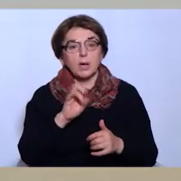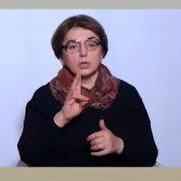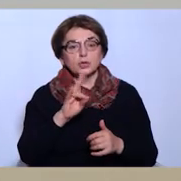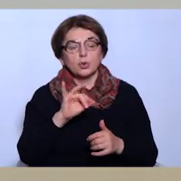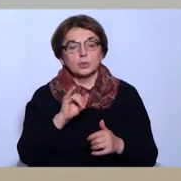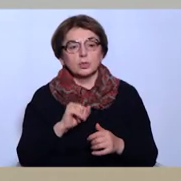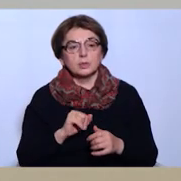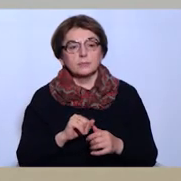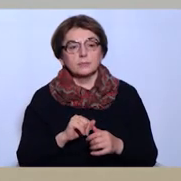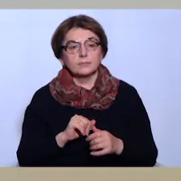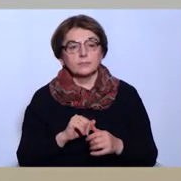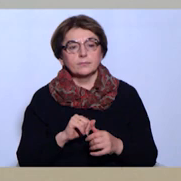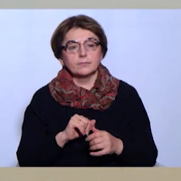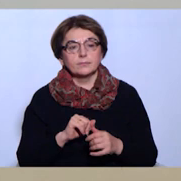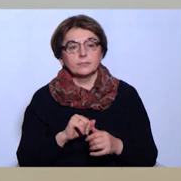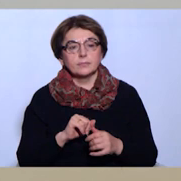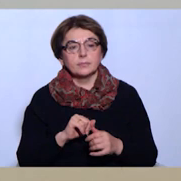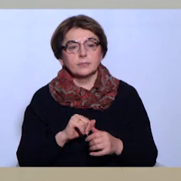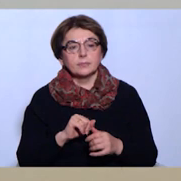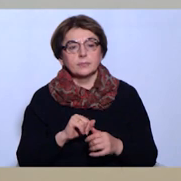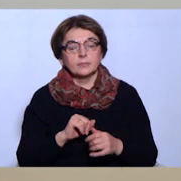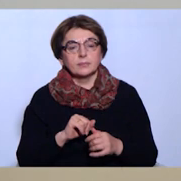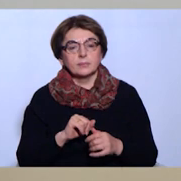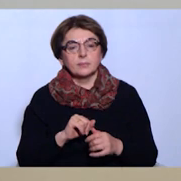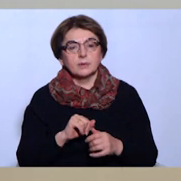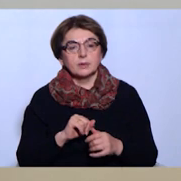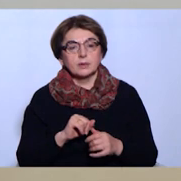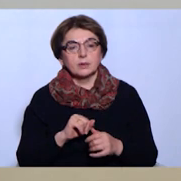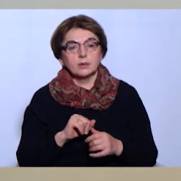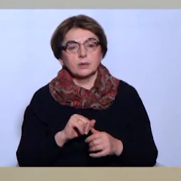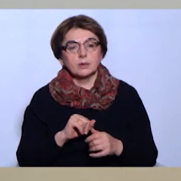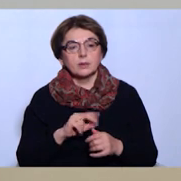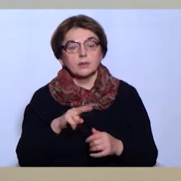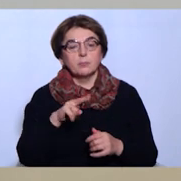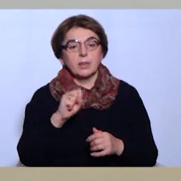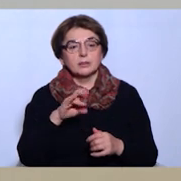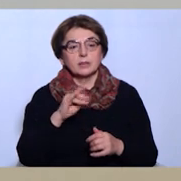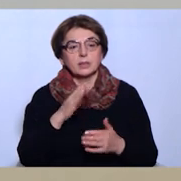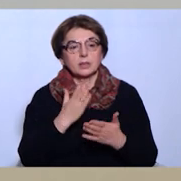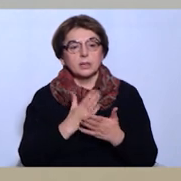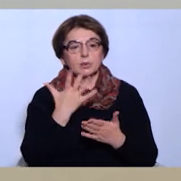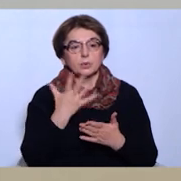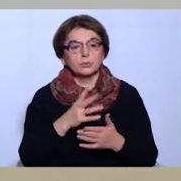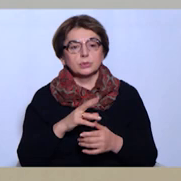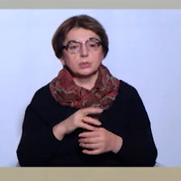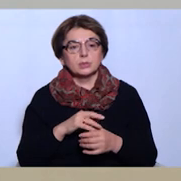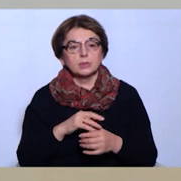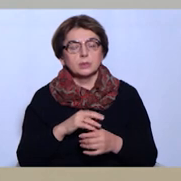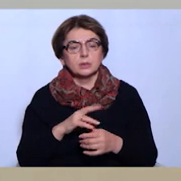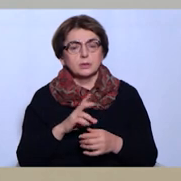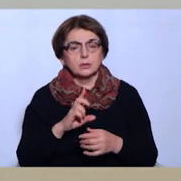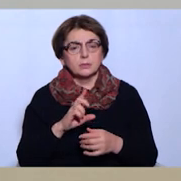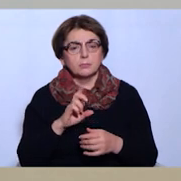ლათინური რიცხვების სახელწოდებებისგან. შესაბამისად, პენტა არის 5, გვაქვს პენტანი, ჰექსანი,